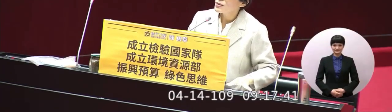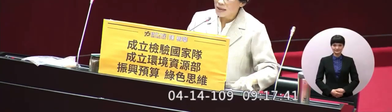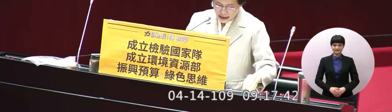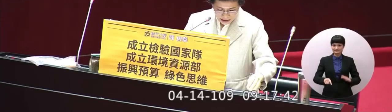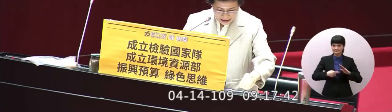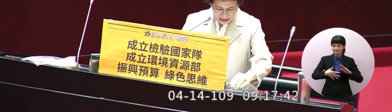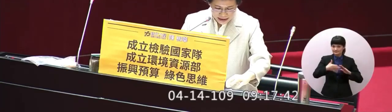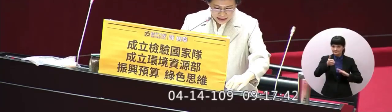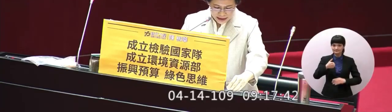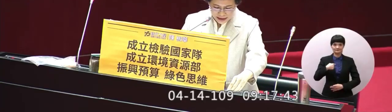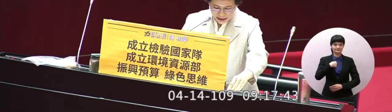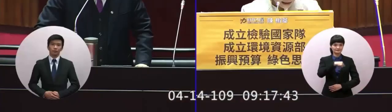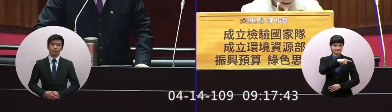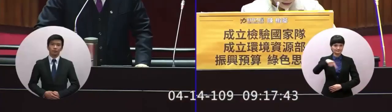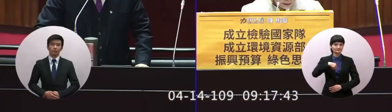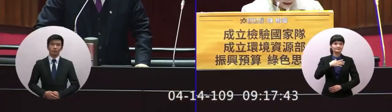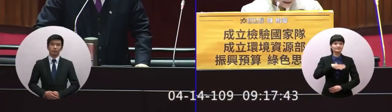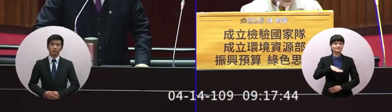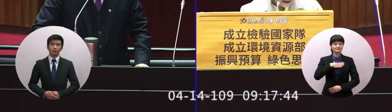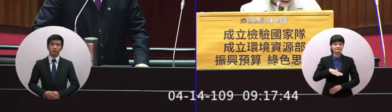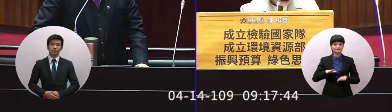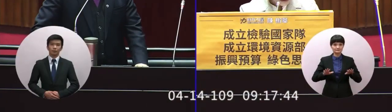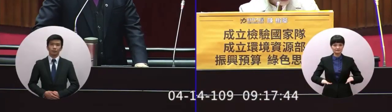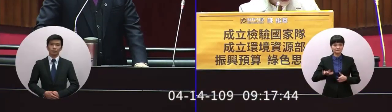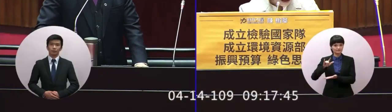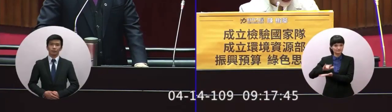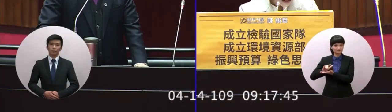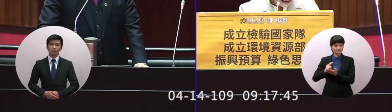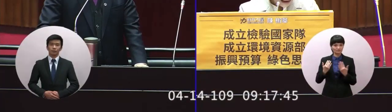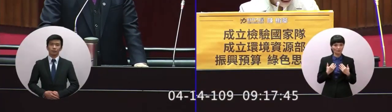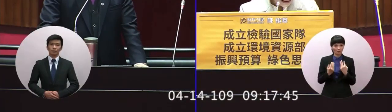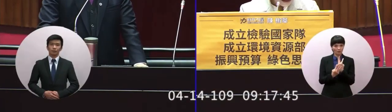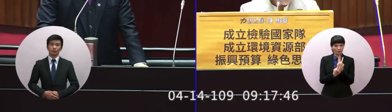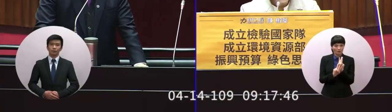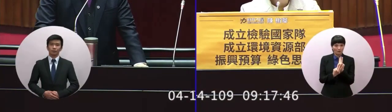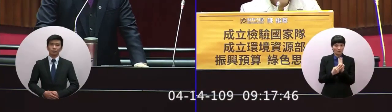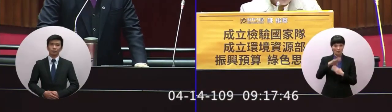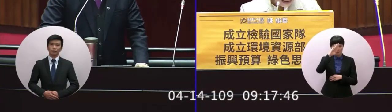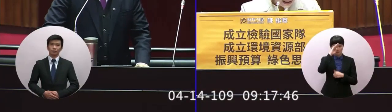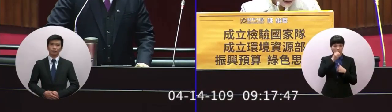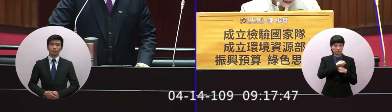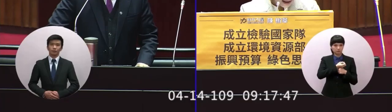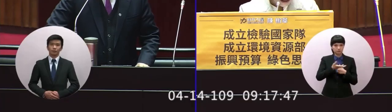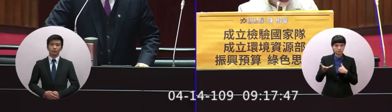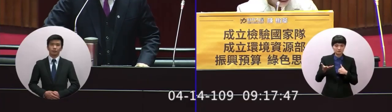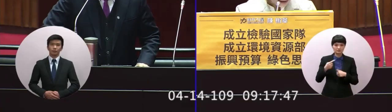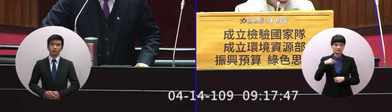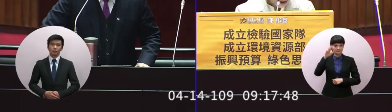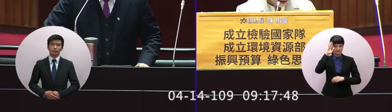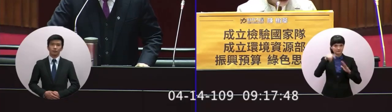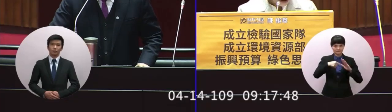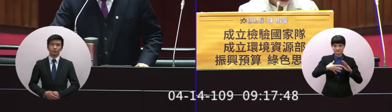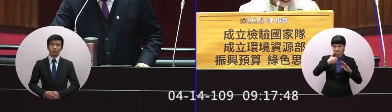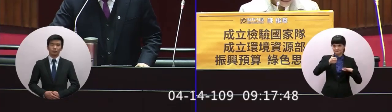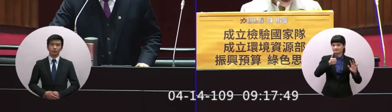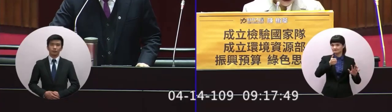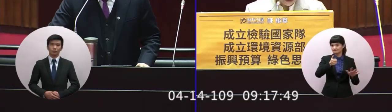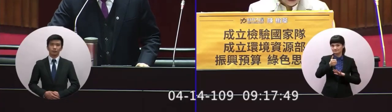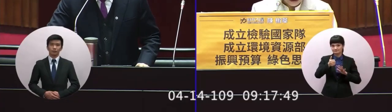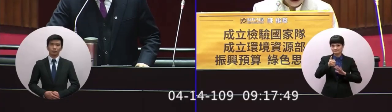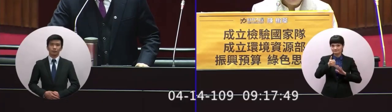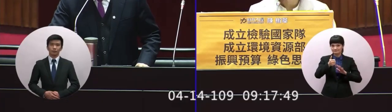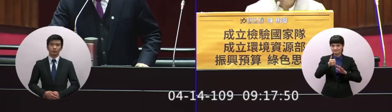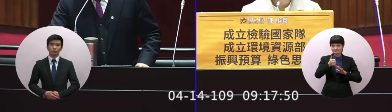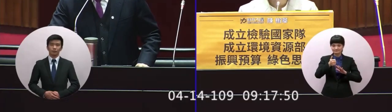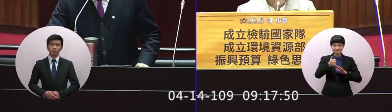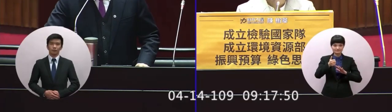院长，我们知道这一次的这个武汉肺炎疫情哈，在苏院长的带领之下哈，台湾的防